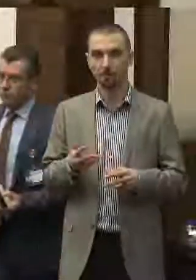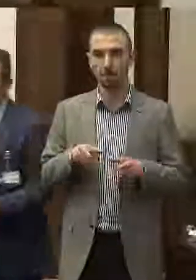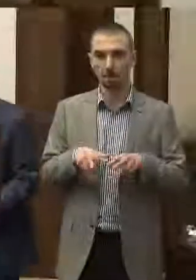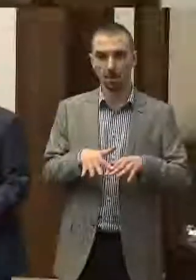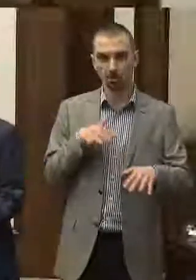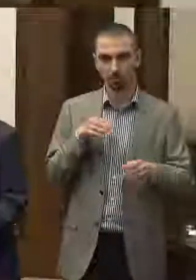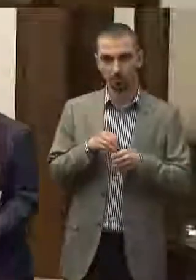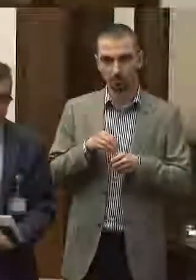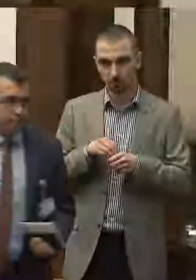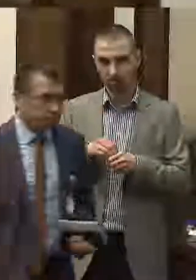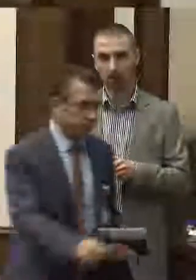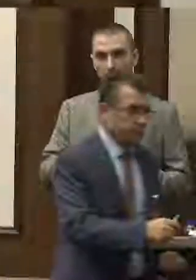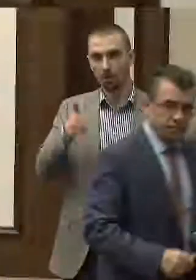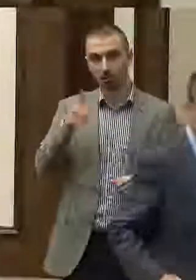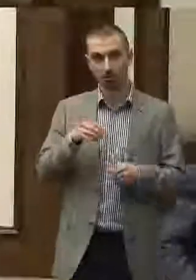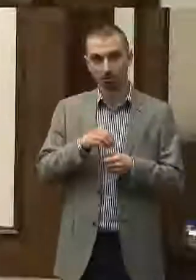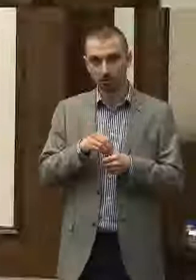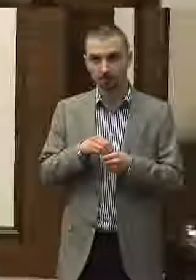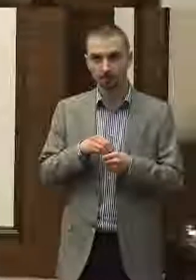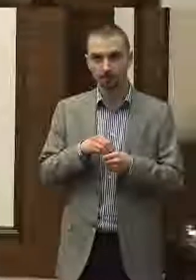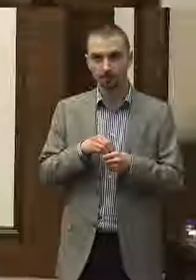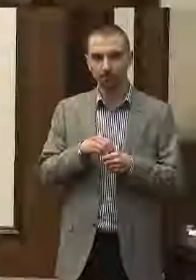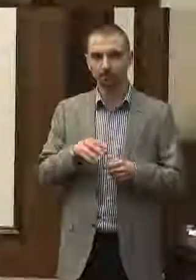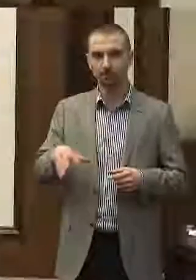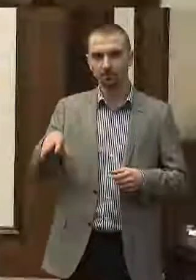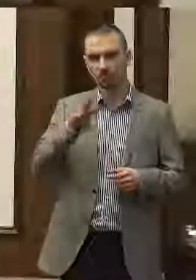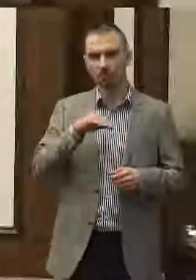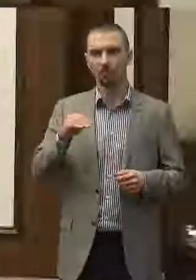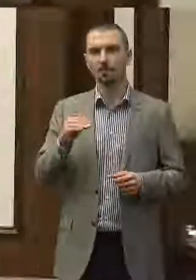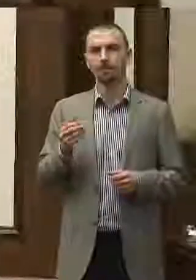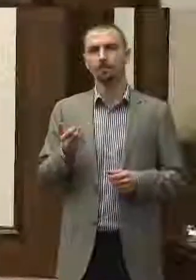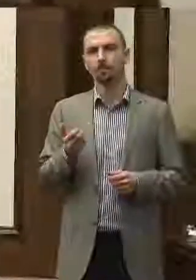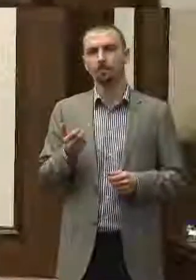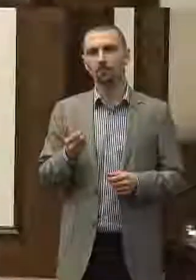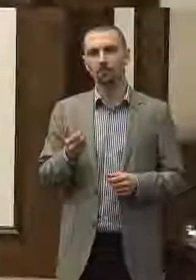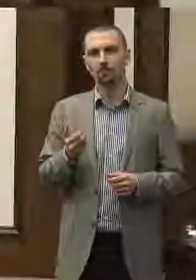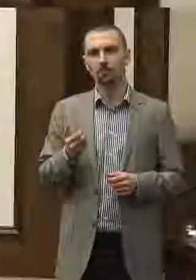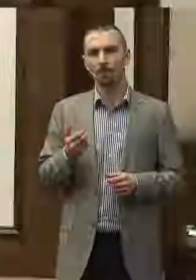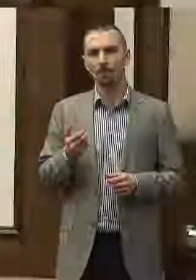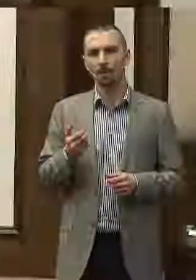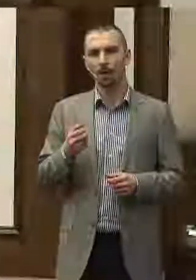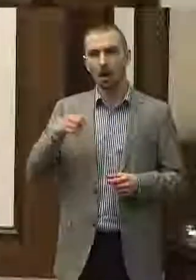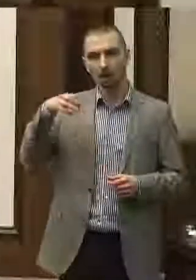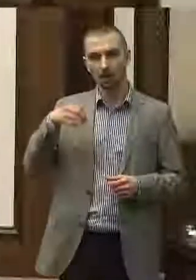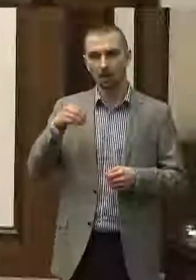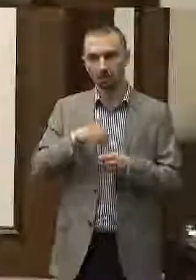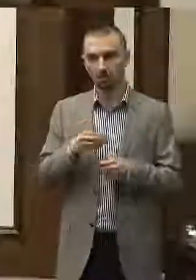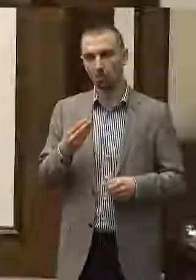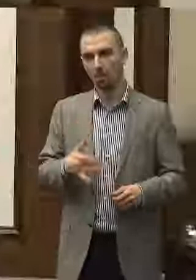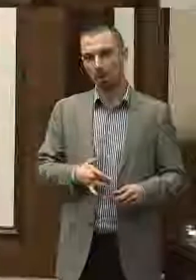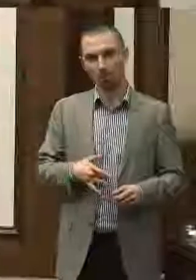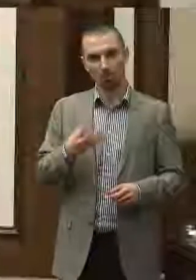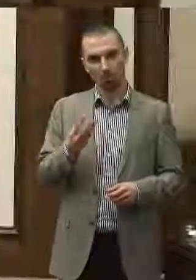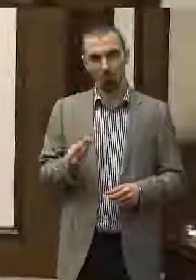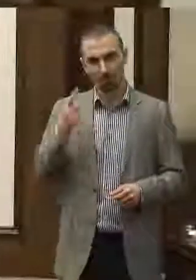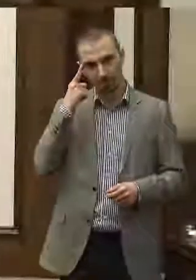meclisiyle, başkanıyla bu noktada tüm engellilere kucak açmasından bizler de tüm AK Parti grubu olarak duyduğumuz memnuniyeti ifade